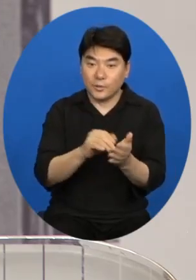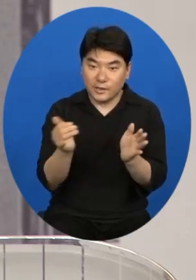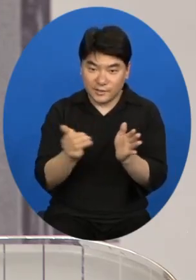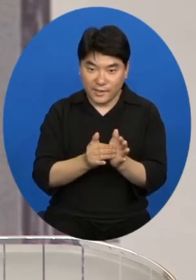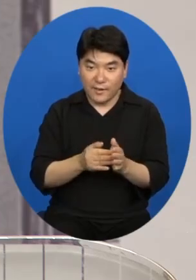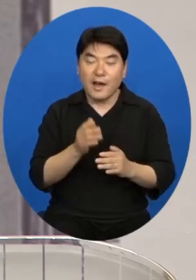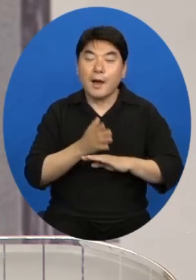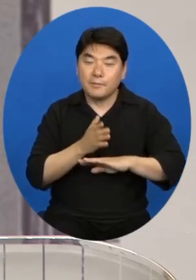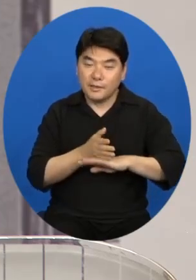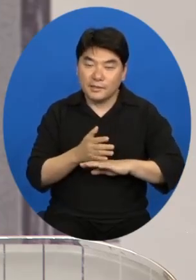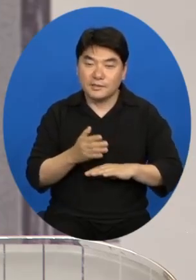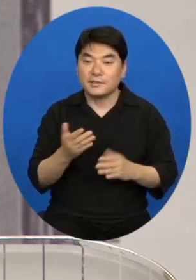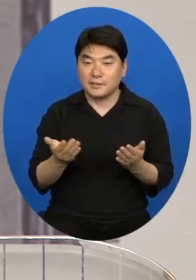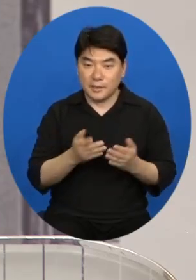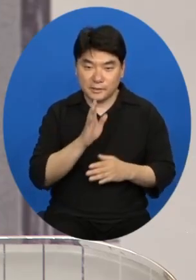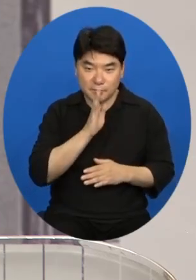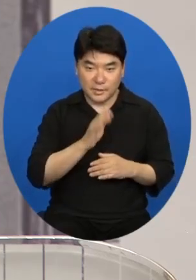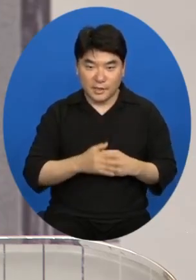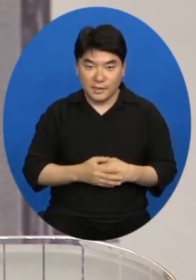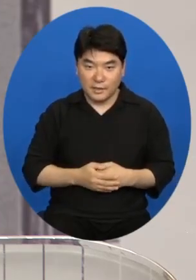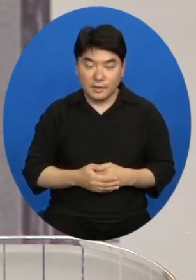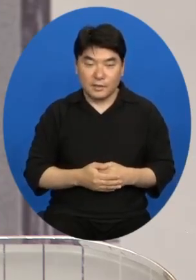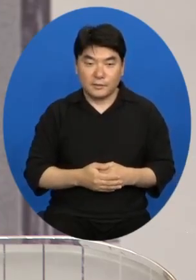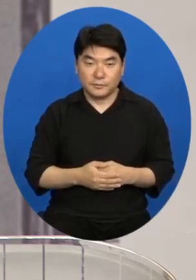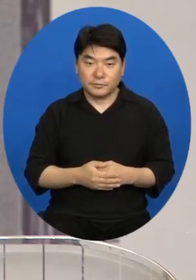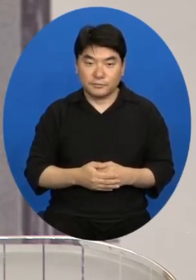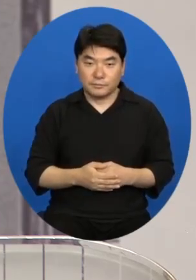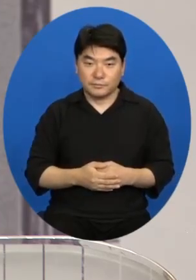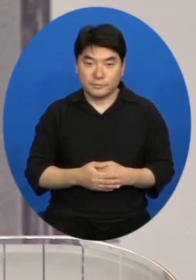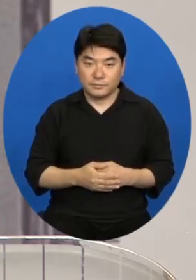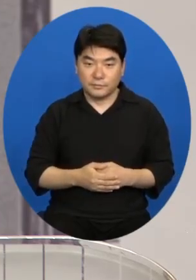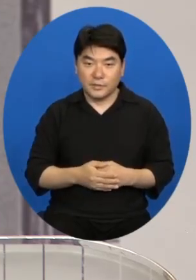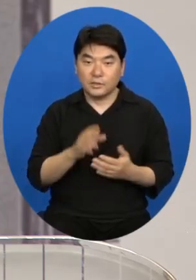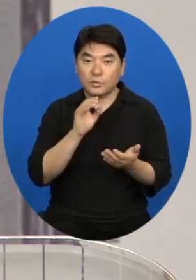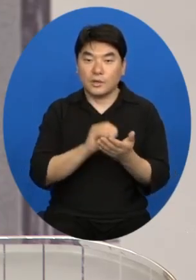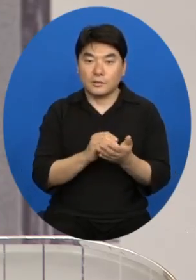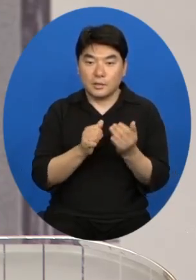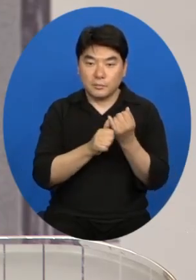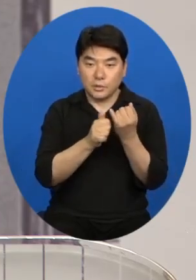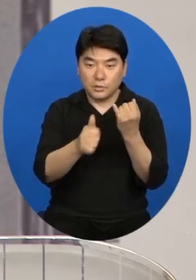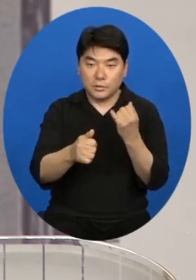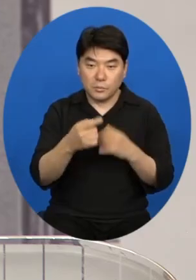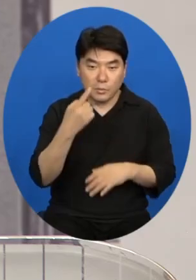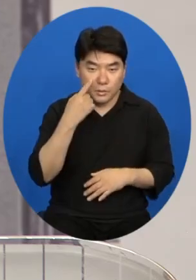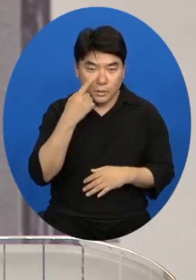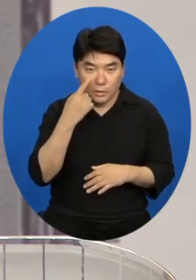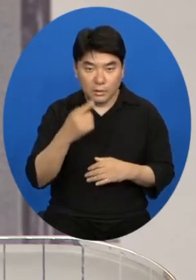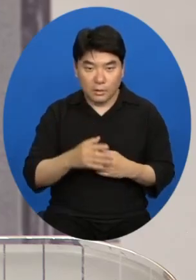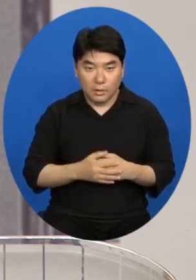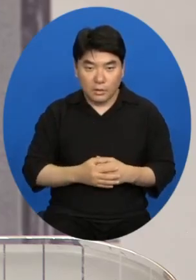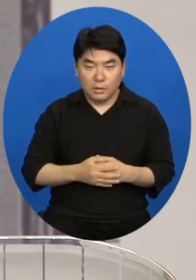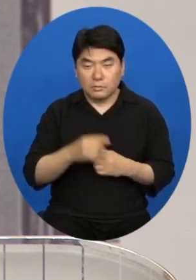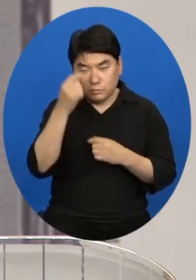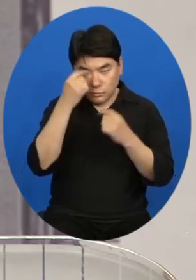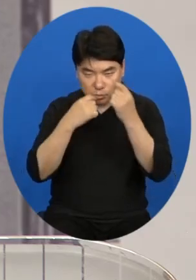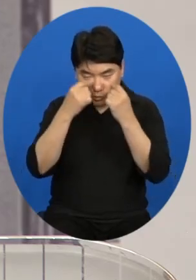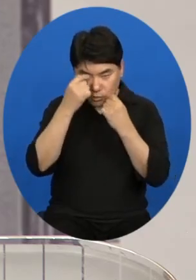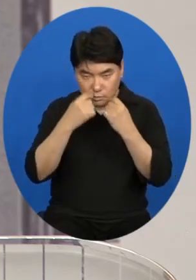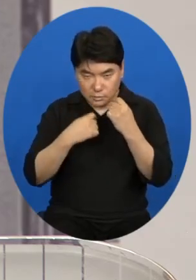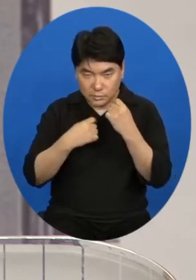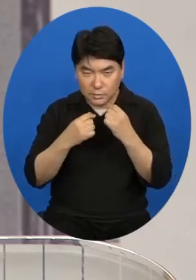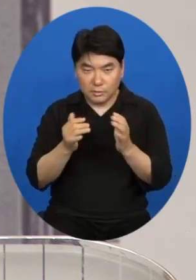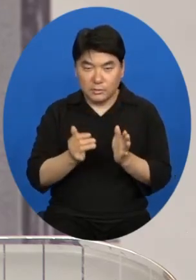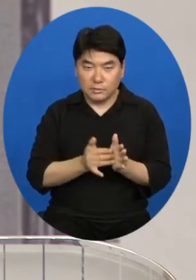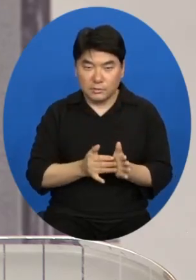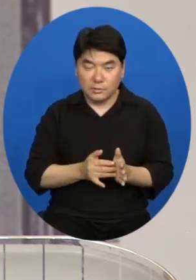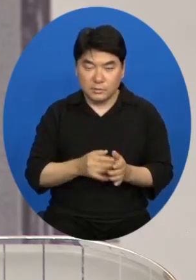감사한 일이죠. 너무 감사한 일입니다. 그런데 이제 이 등록하는 남편을 보면서 눈물이 그렇게 나더랍니다. 그렇게